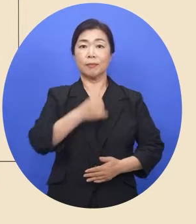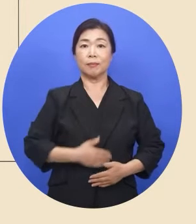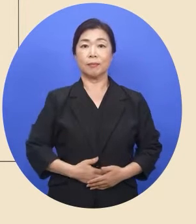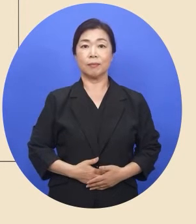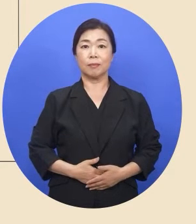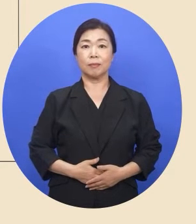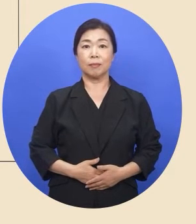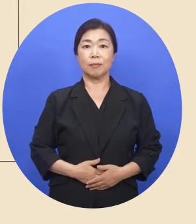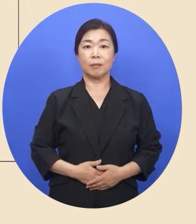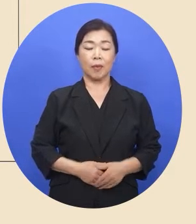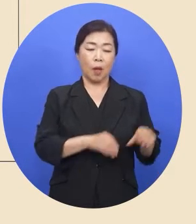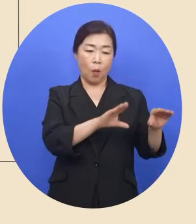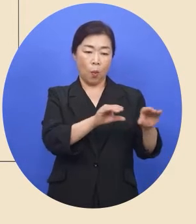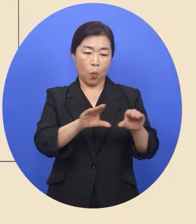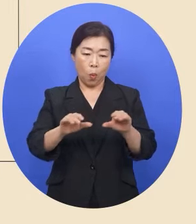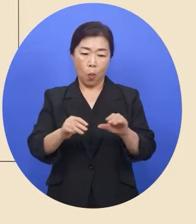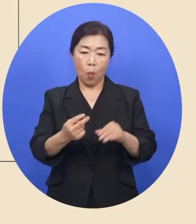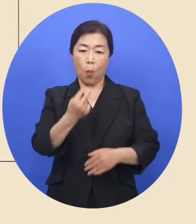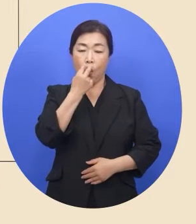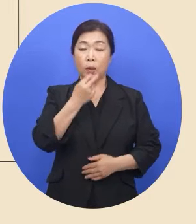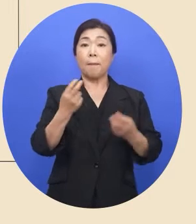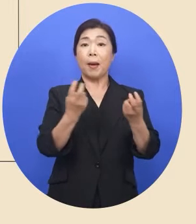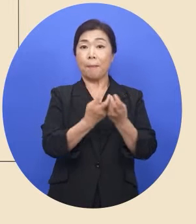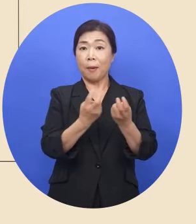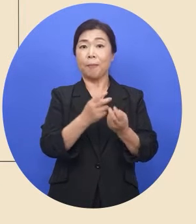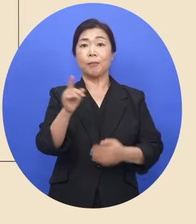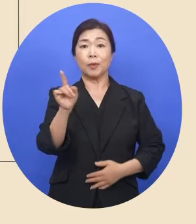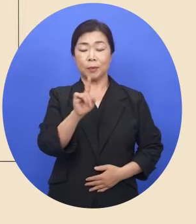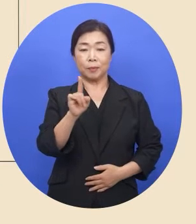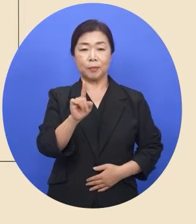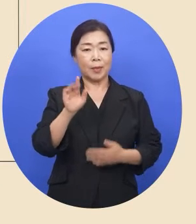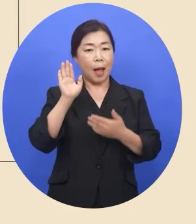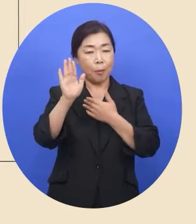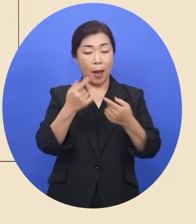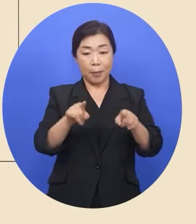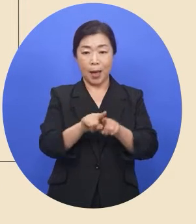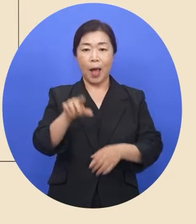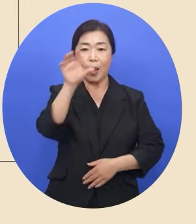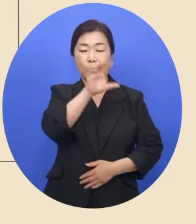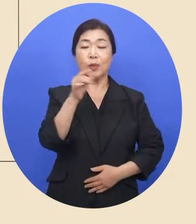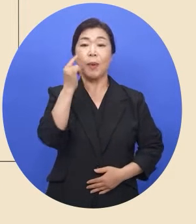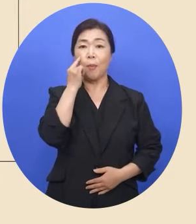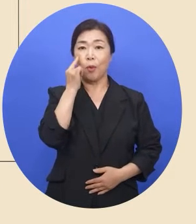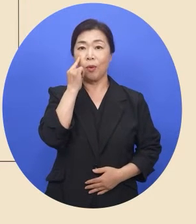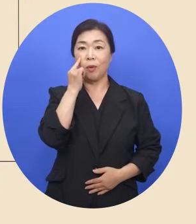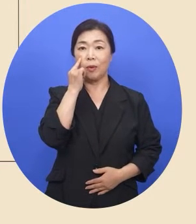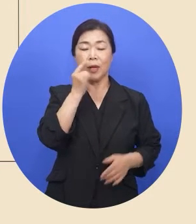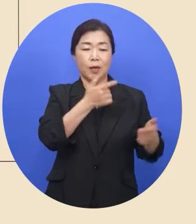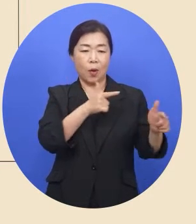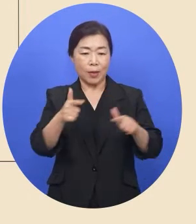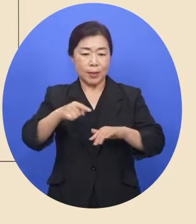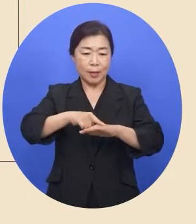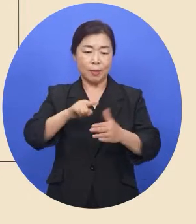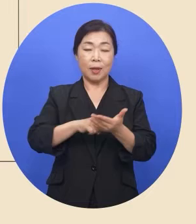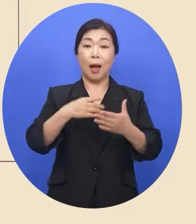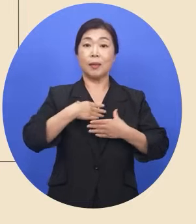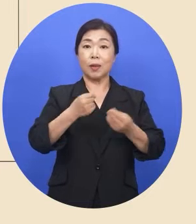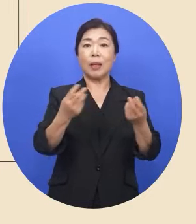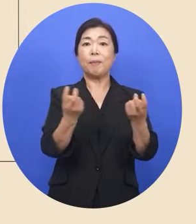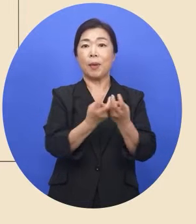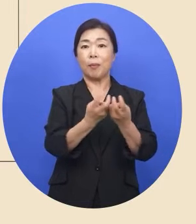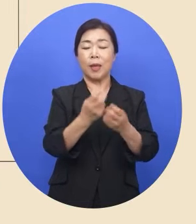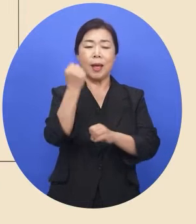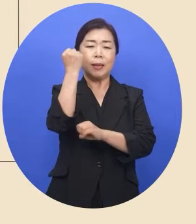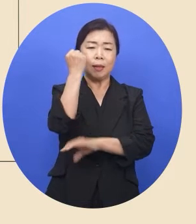있는데요. 정적 이완 활동인 호흡기법은 앞으로 함께 연습해 볼 다양한 심리